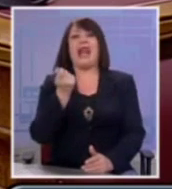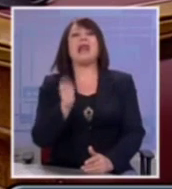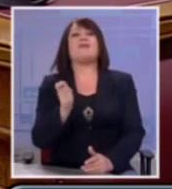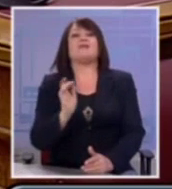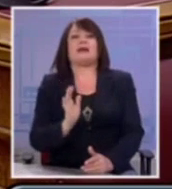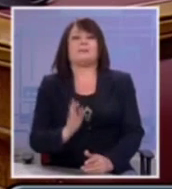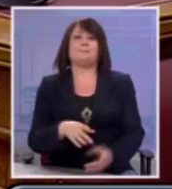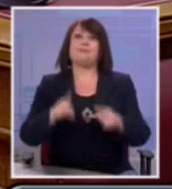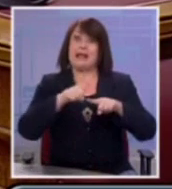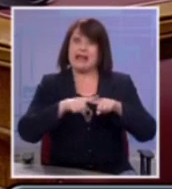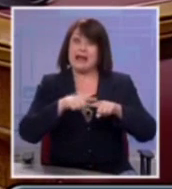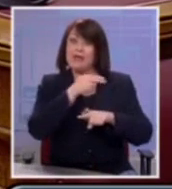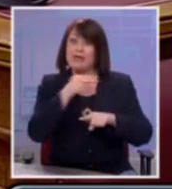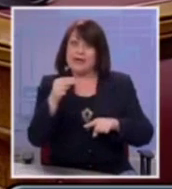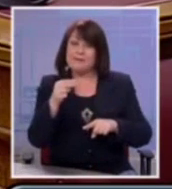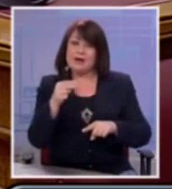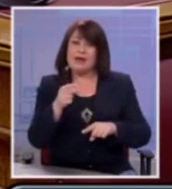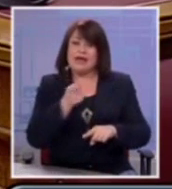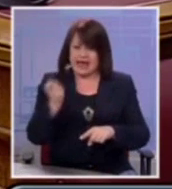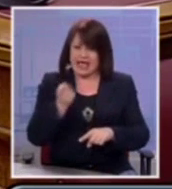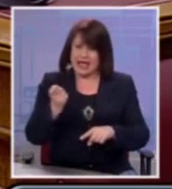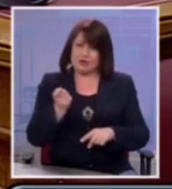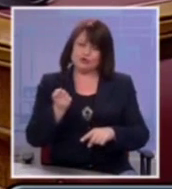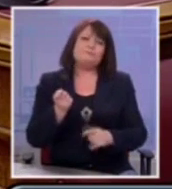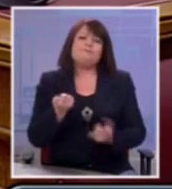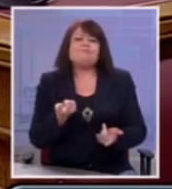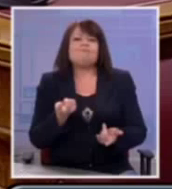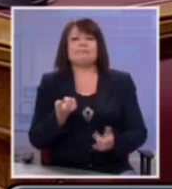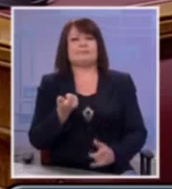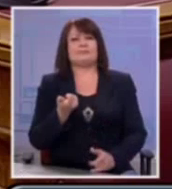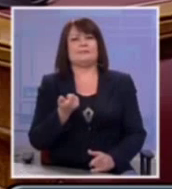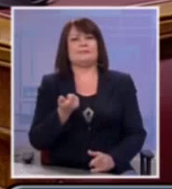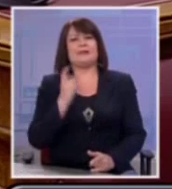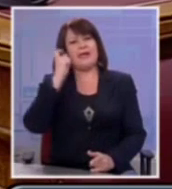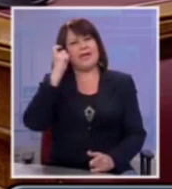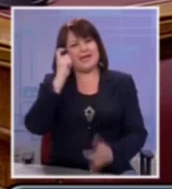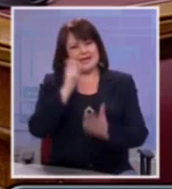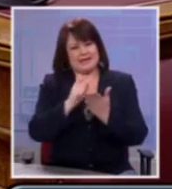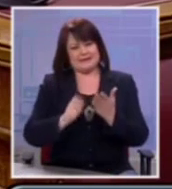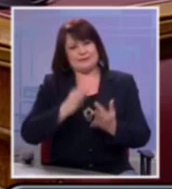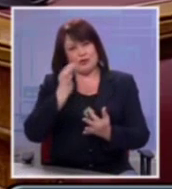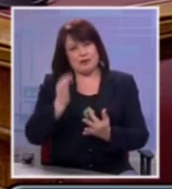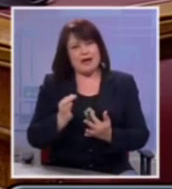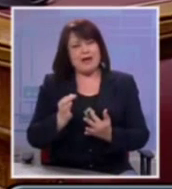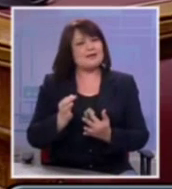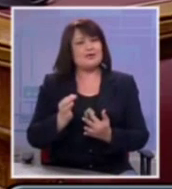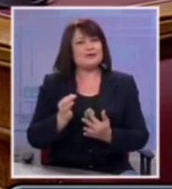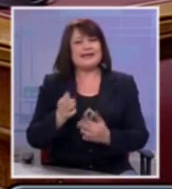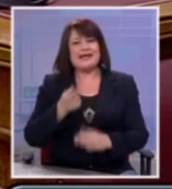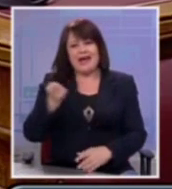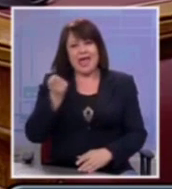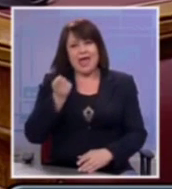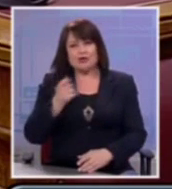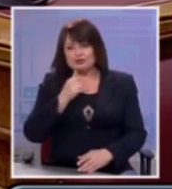Στην περίπτωση της Ελλάδας το χρέος δεν μπορούσε να διαπιστωθεί, όπως λέει και η έκθεση στην οποία αναφέρομαι, ότι το χρέος